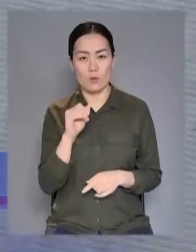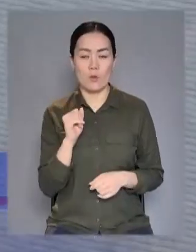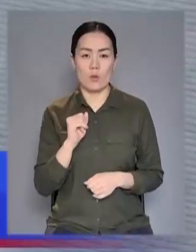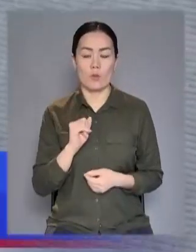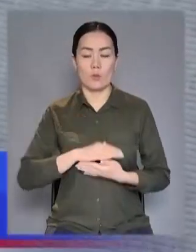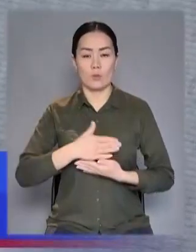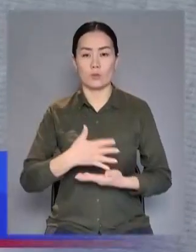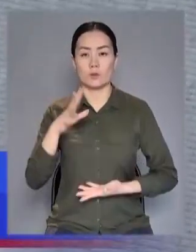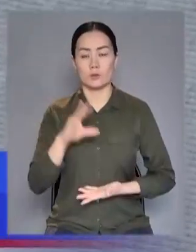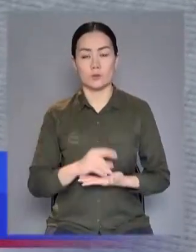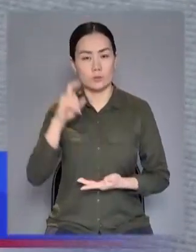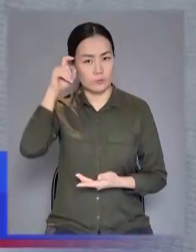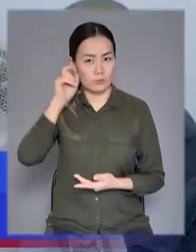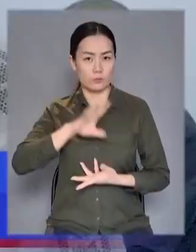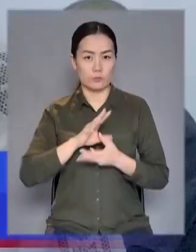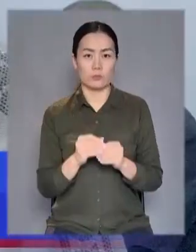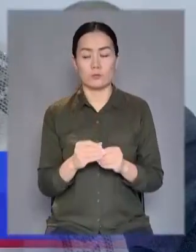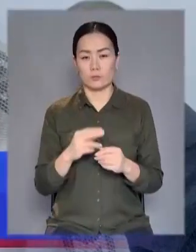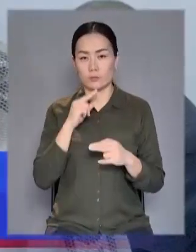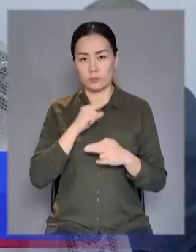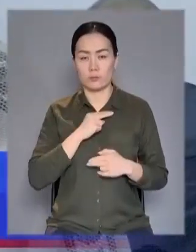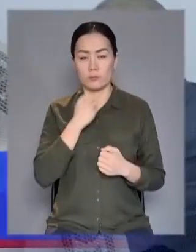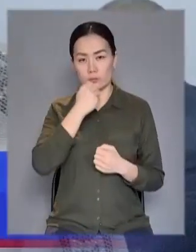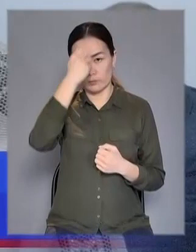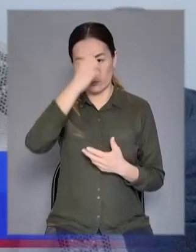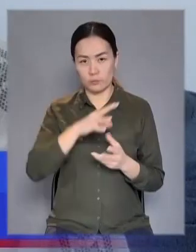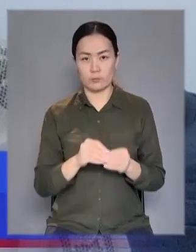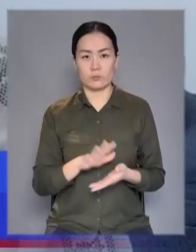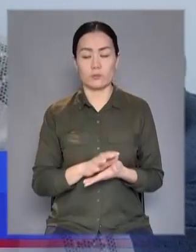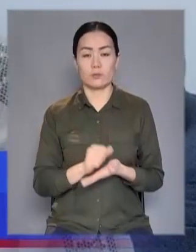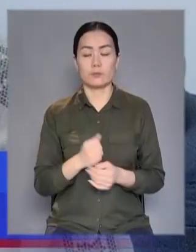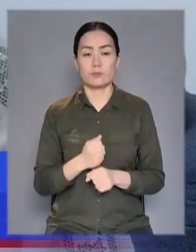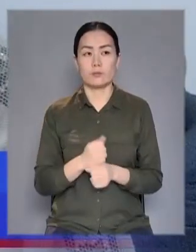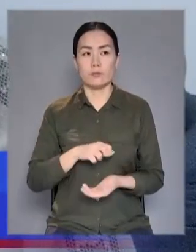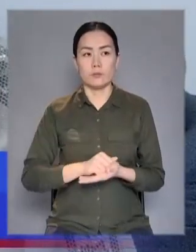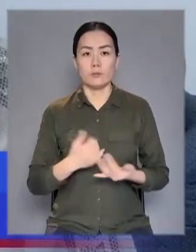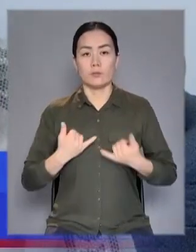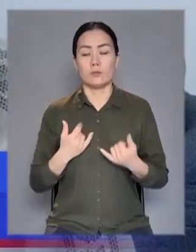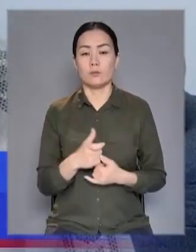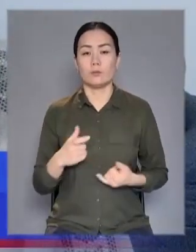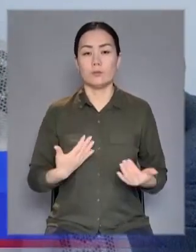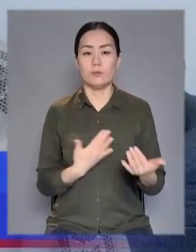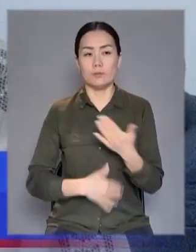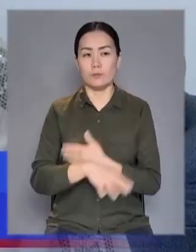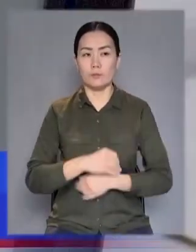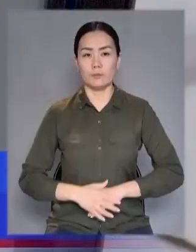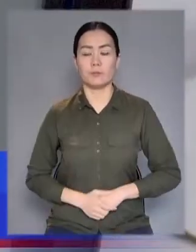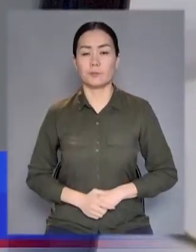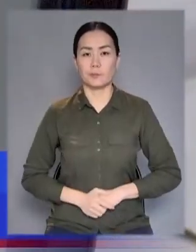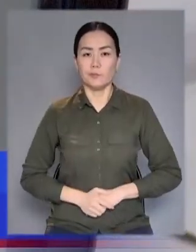ноутбук, ну и, конечно же, слуховой аппарат. Большое спасибо отделу занятости, который создает условия для людей с